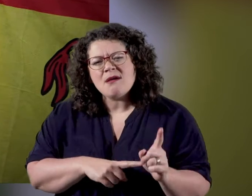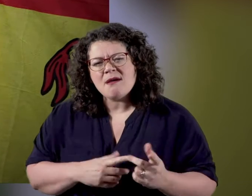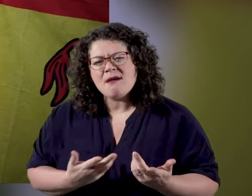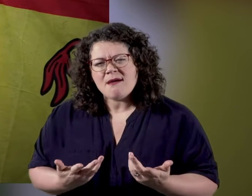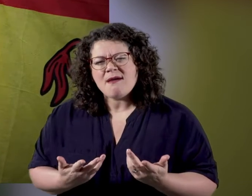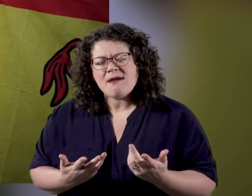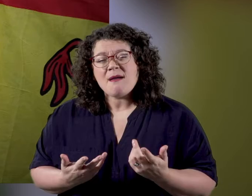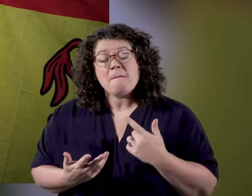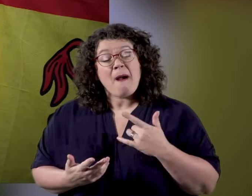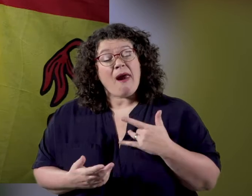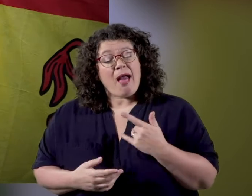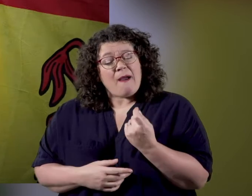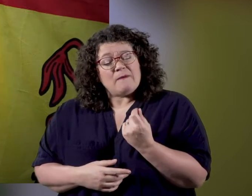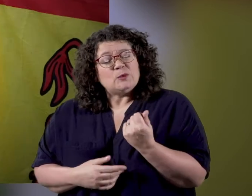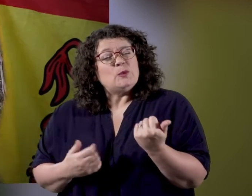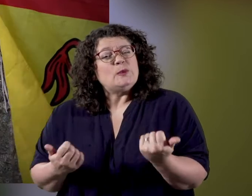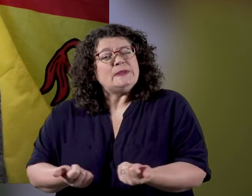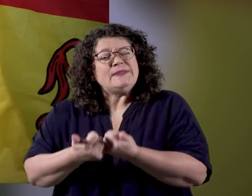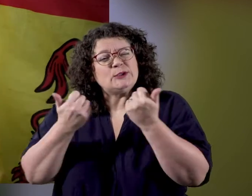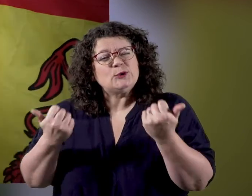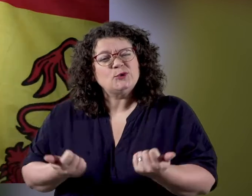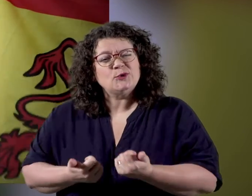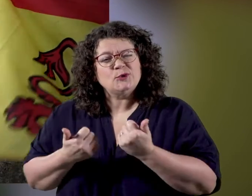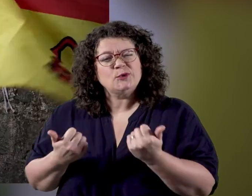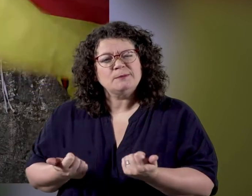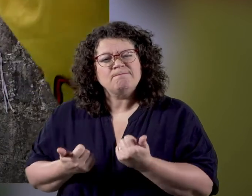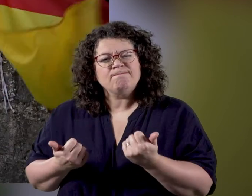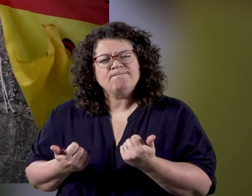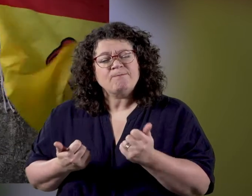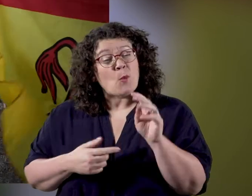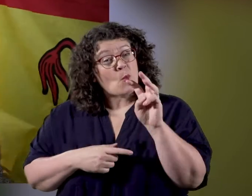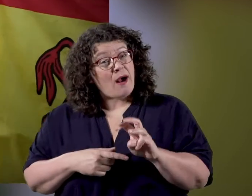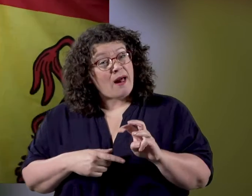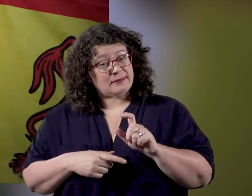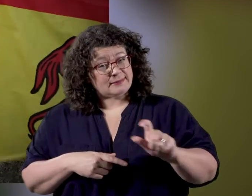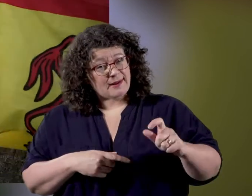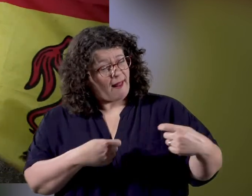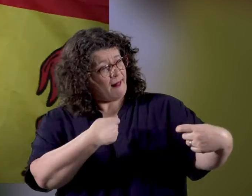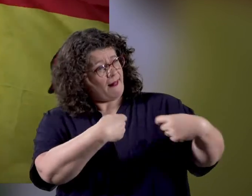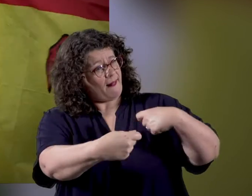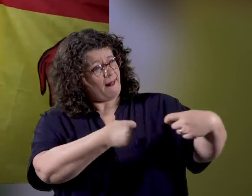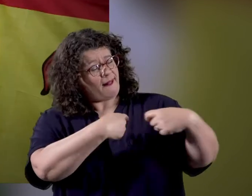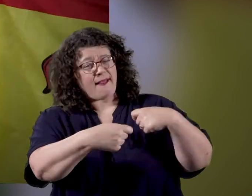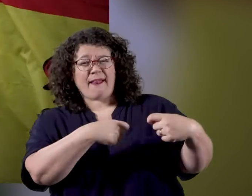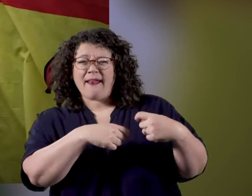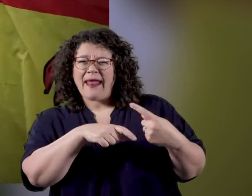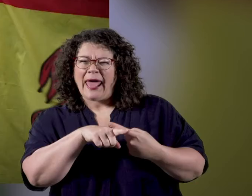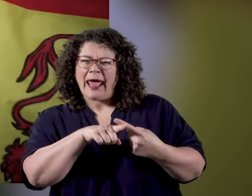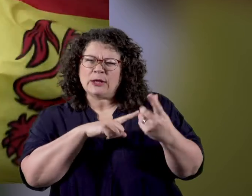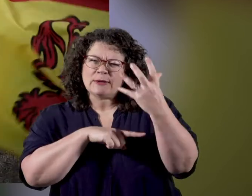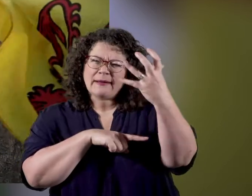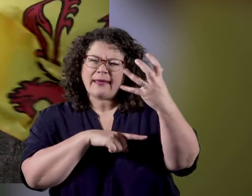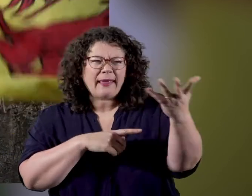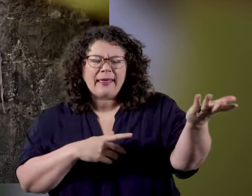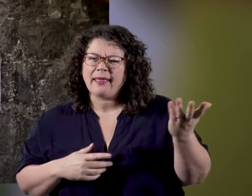ei freuddwyd o Gymru rydd i'n rhan, a brenin Lloegr sy'n teyrnasu dros Gymru unwaith eto. Y sywaith bydd